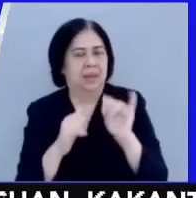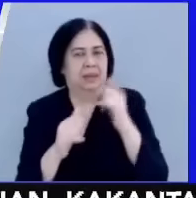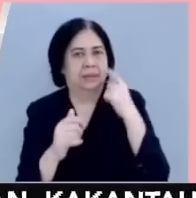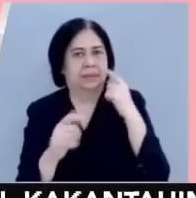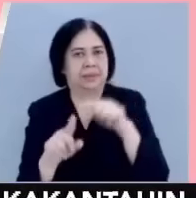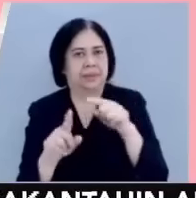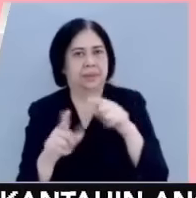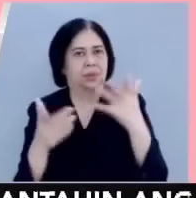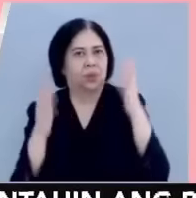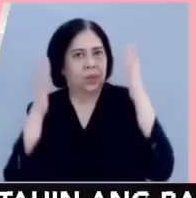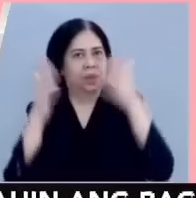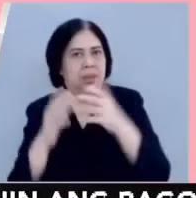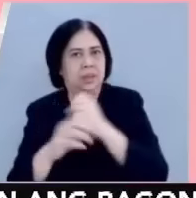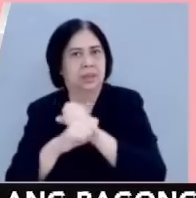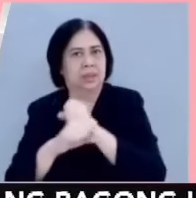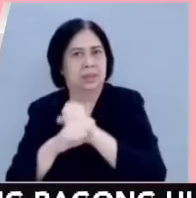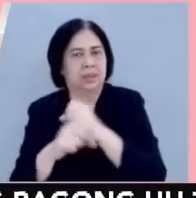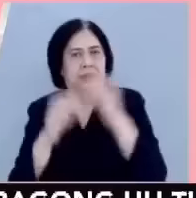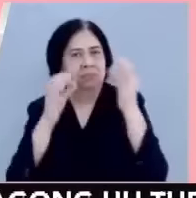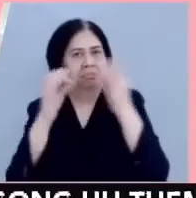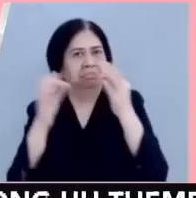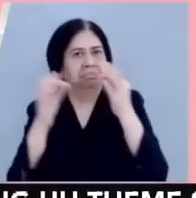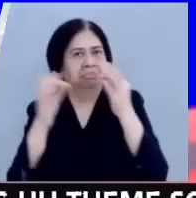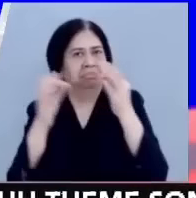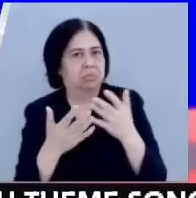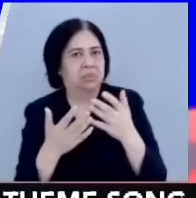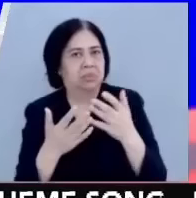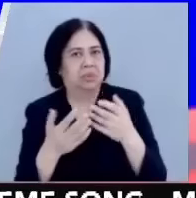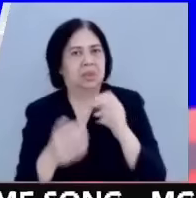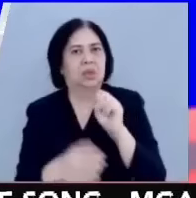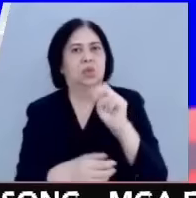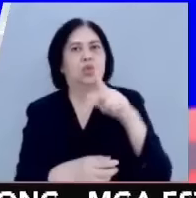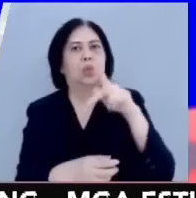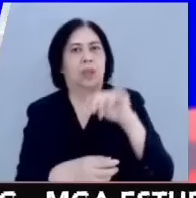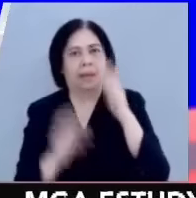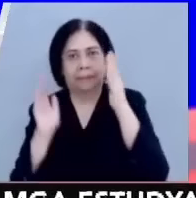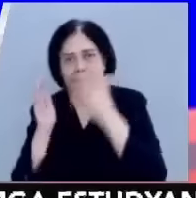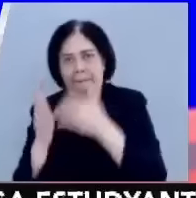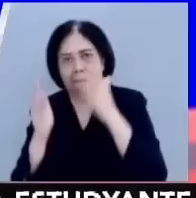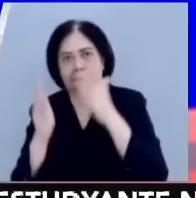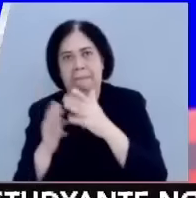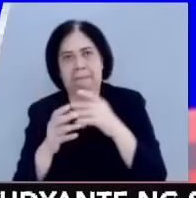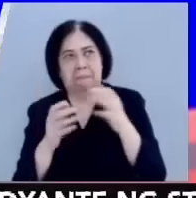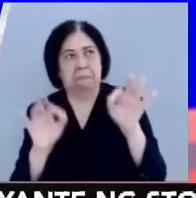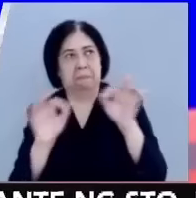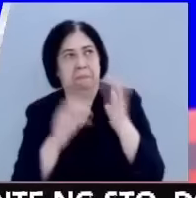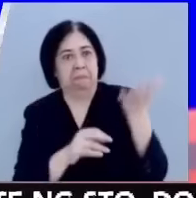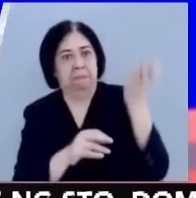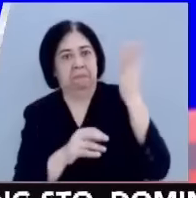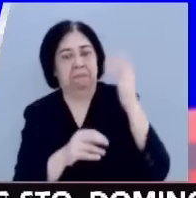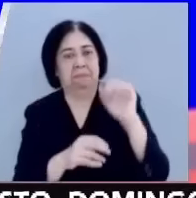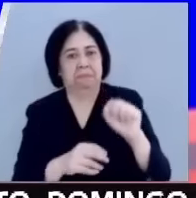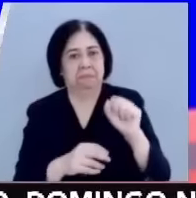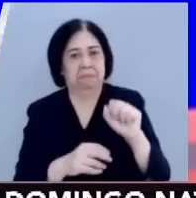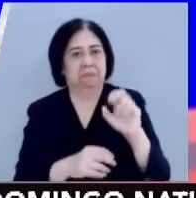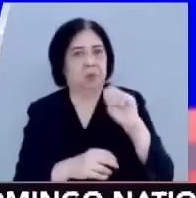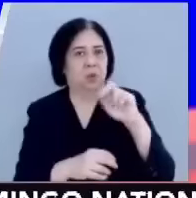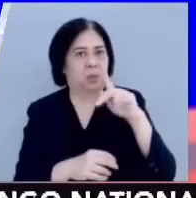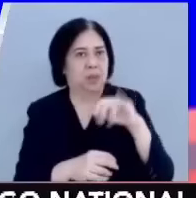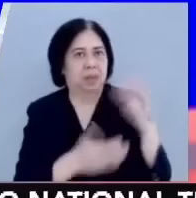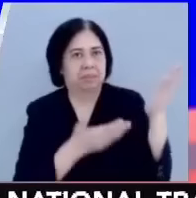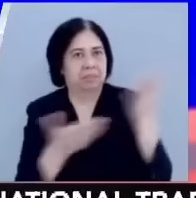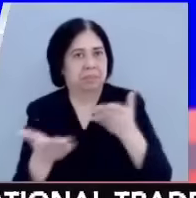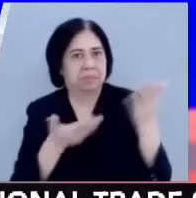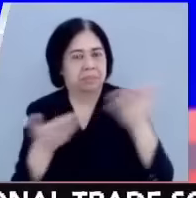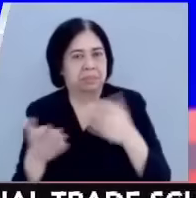ating kampanya kontra illegal na droga ah supply side na ngayon supply side Big Fish merong target Oo Big Fish supply side um entry